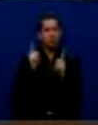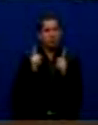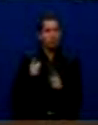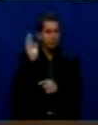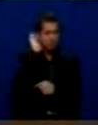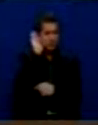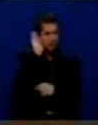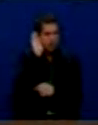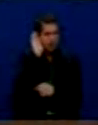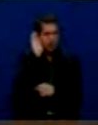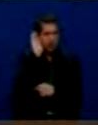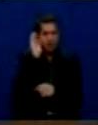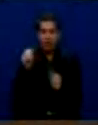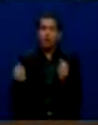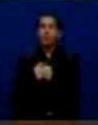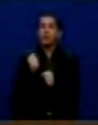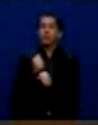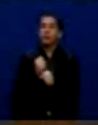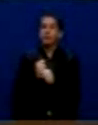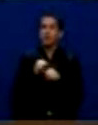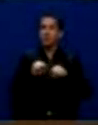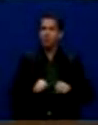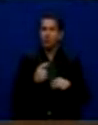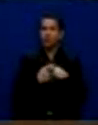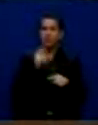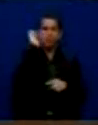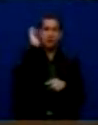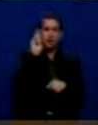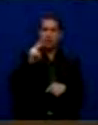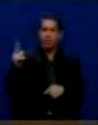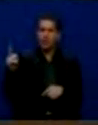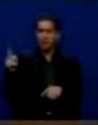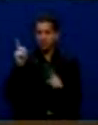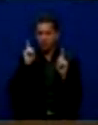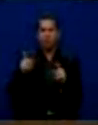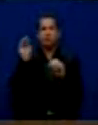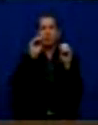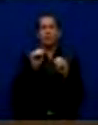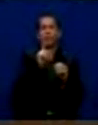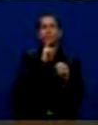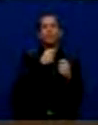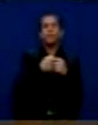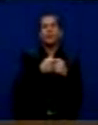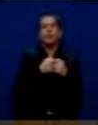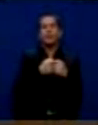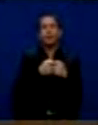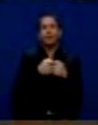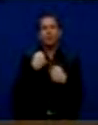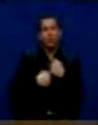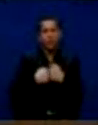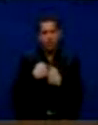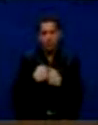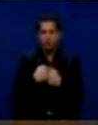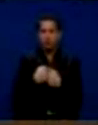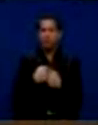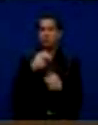Rendit në bashkëpunim me qeverinë dhe me ministri tjera natyrisht, që të listoj cilat janë ato organizata terroriste, të identifikoj ato, të shpall